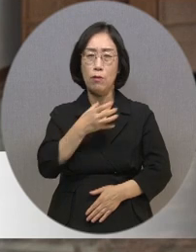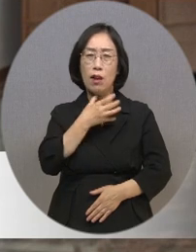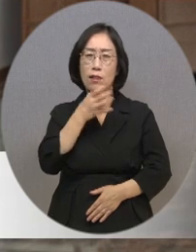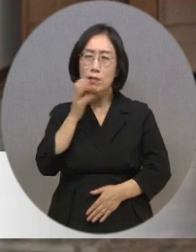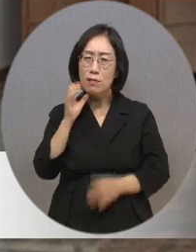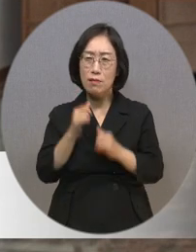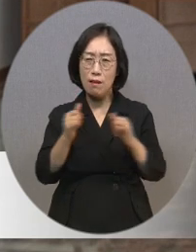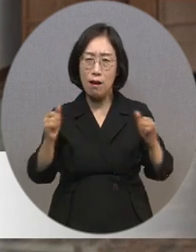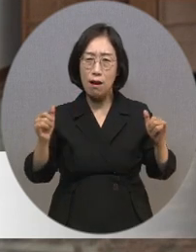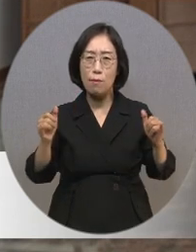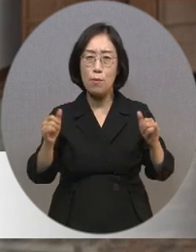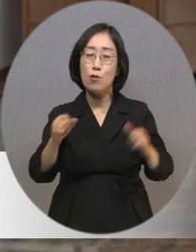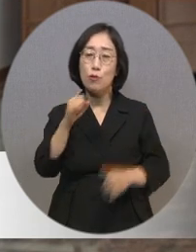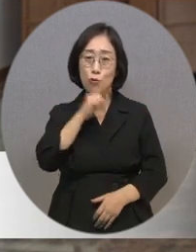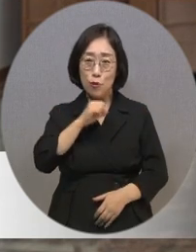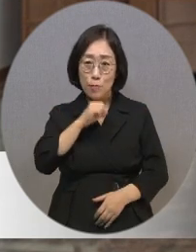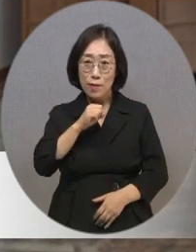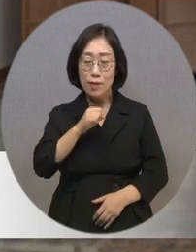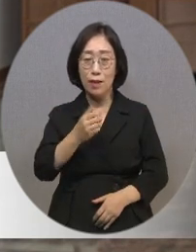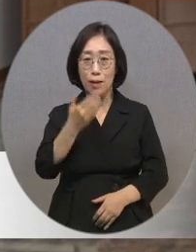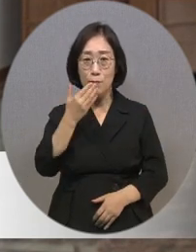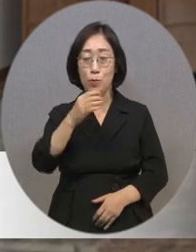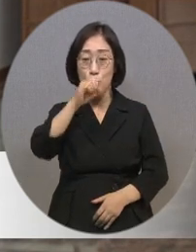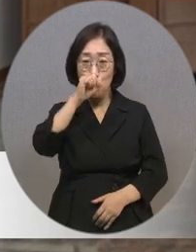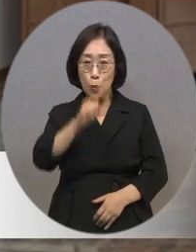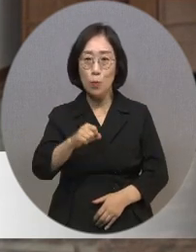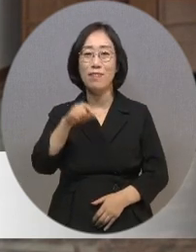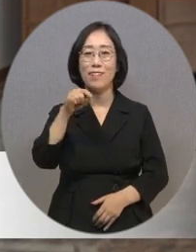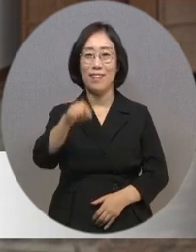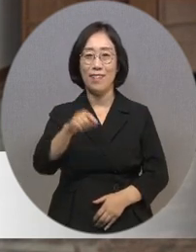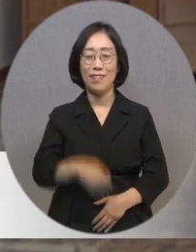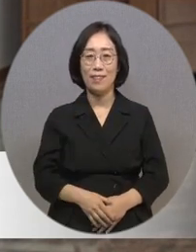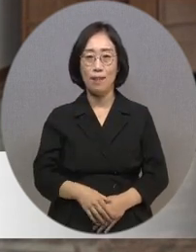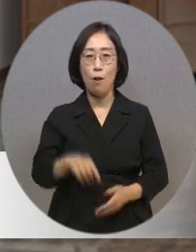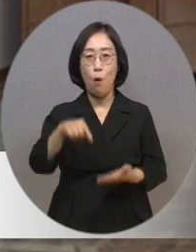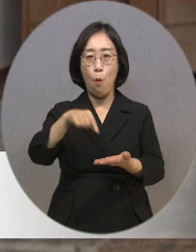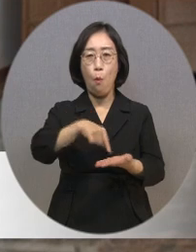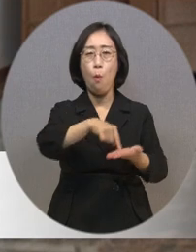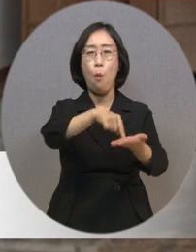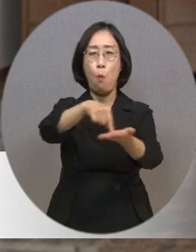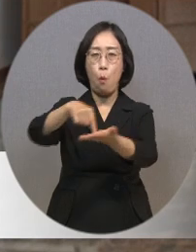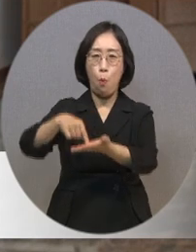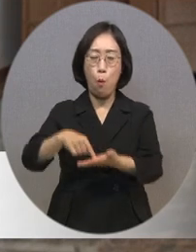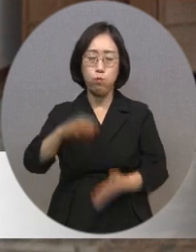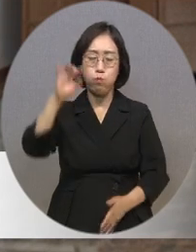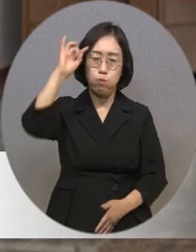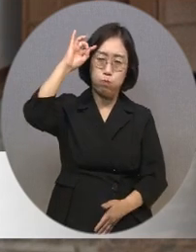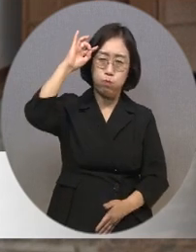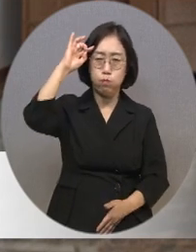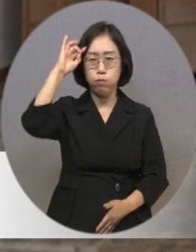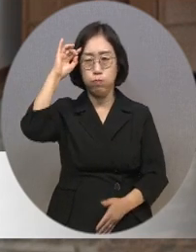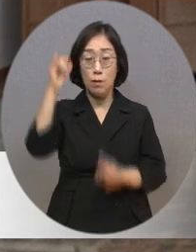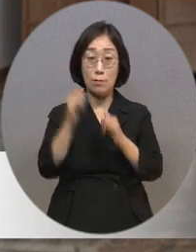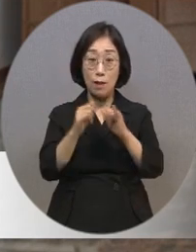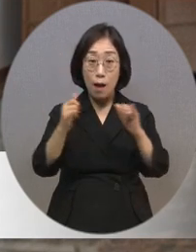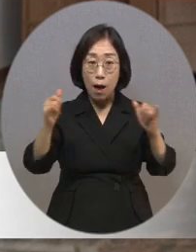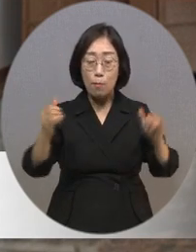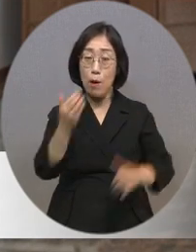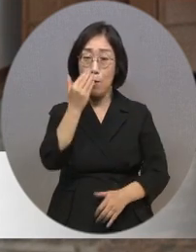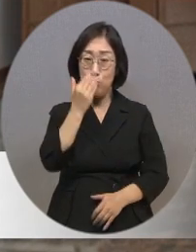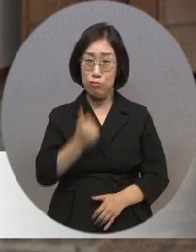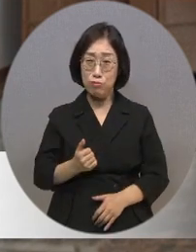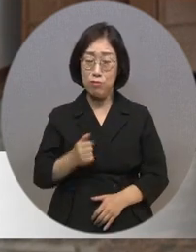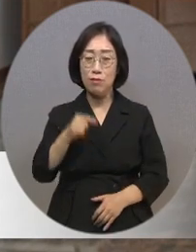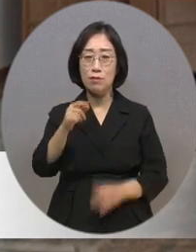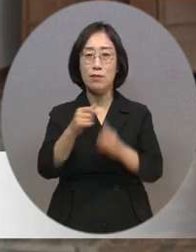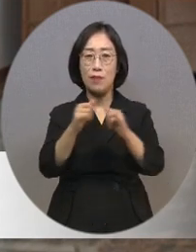드신 분들도 그리기 취미생활로 하시기에 너무 좋아요. 그래서 외롭고 좀 시간이 지루하고 하신 분들,